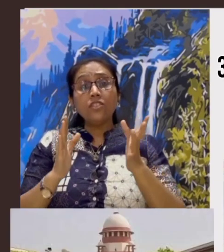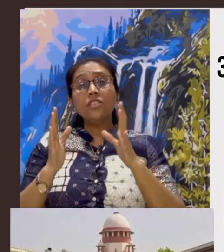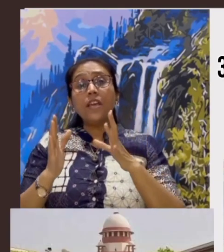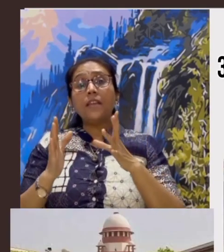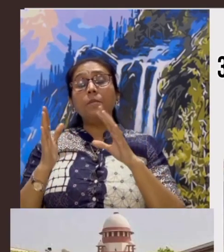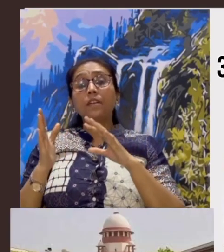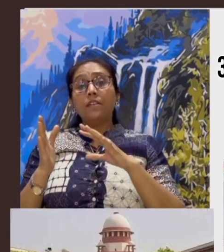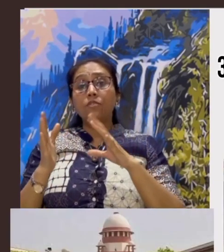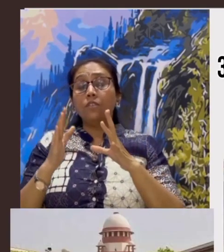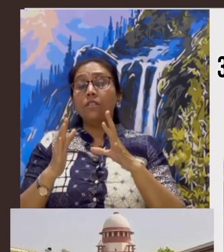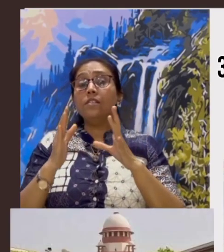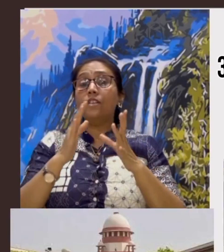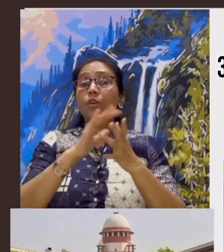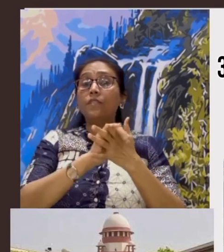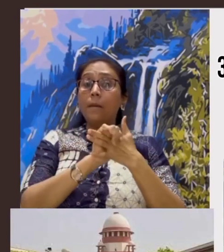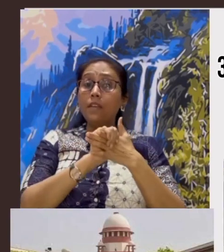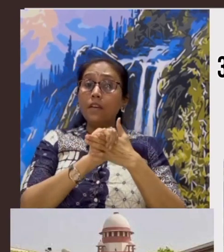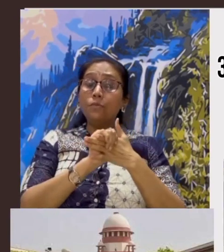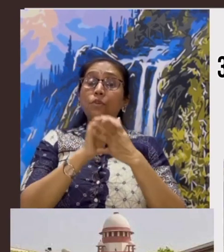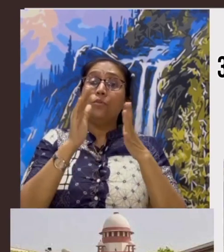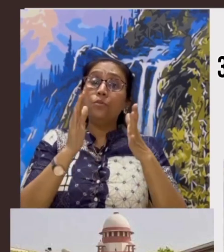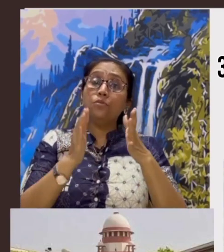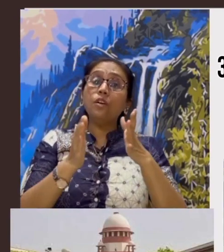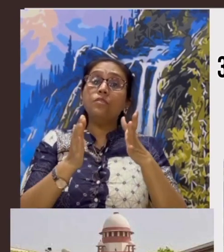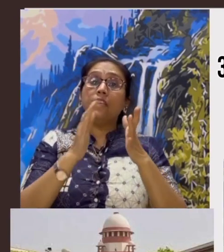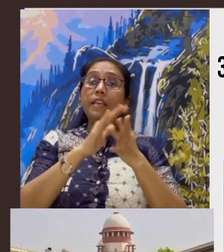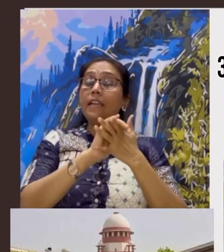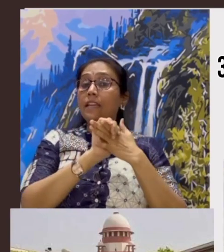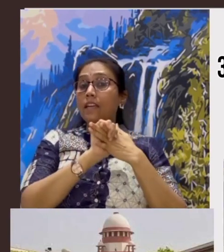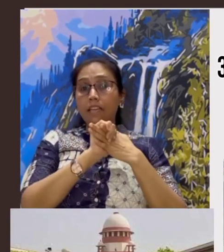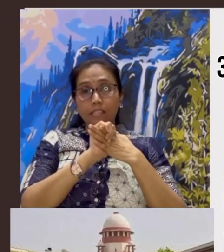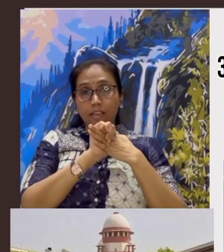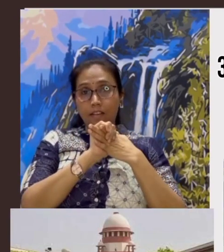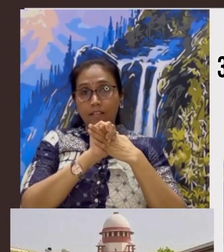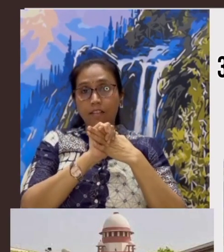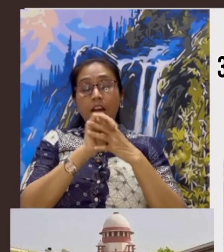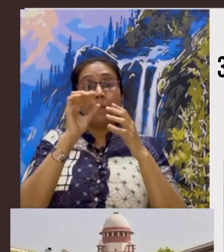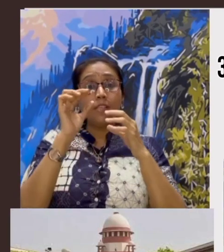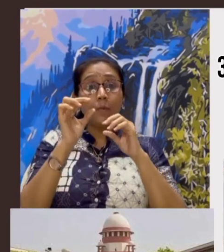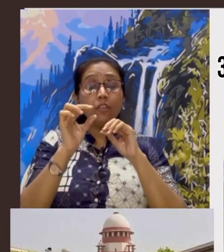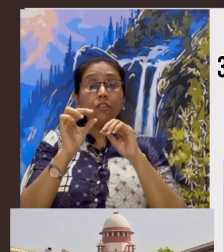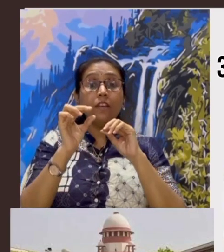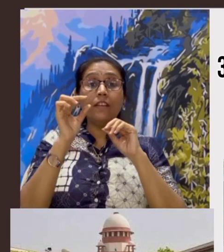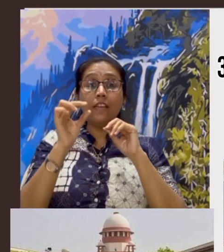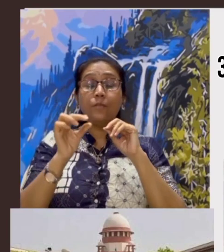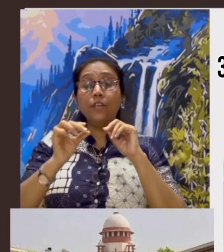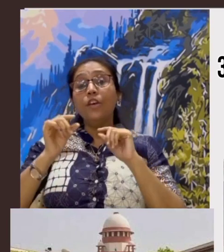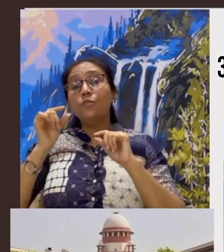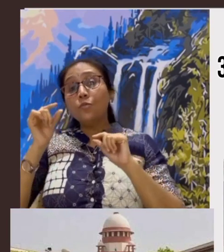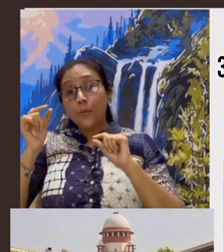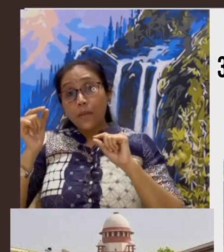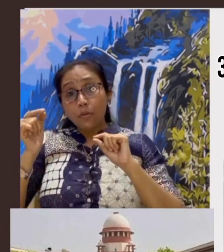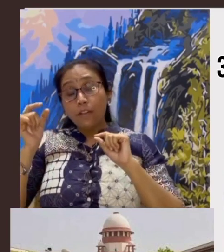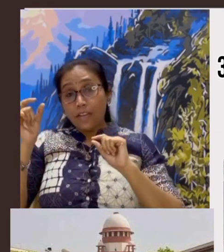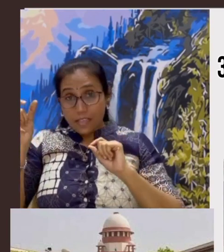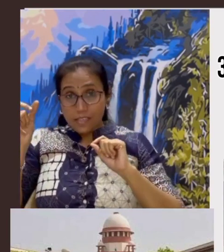सुदर्शन चैरिटेबल ट्रस्ट वर्सेस स्टेट ऑफ तमिलनाडु 2018 का केस था। अब इस पर्टिकुलर केस में